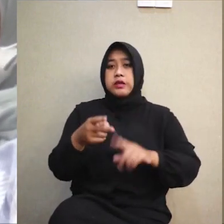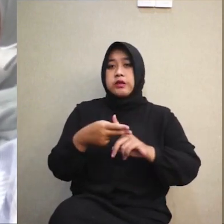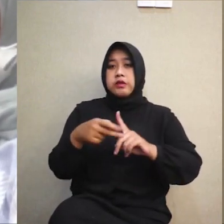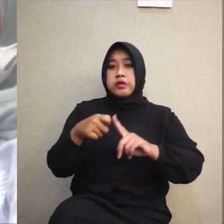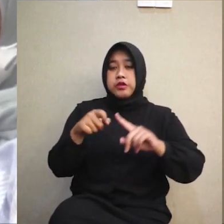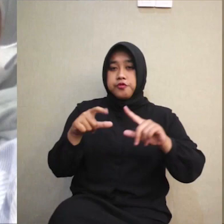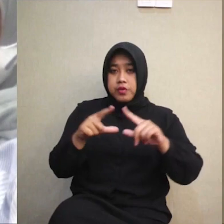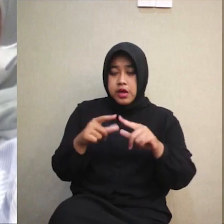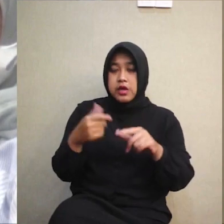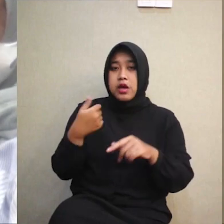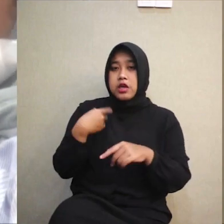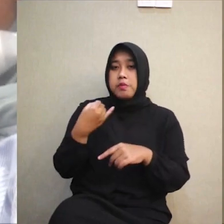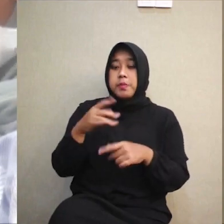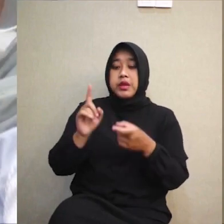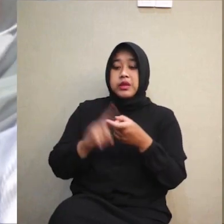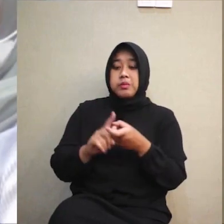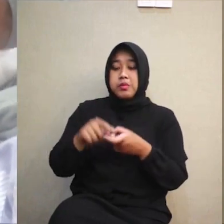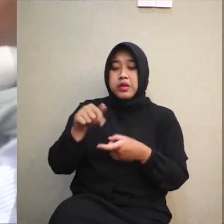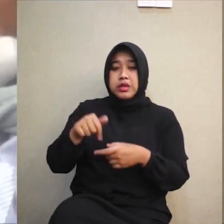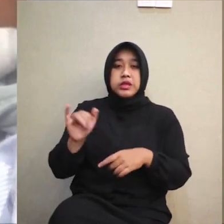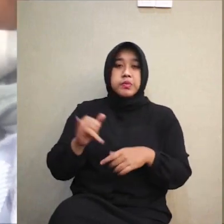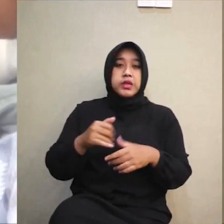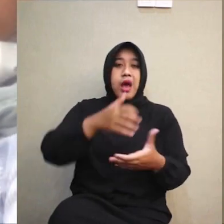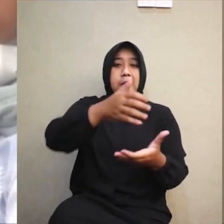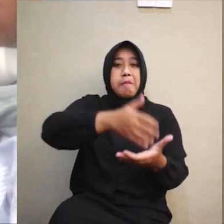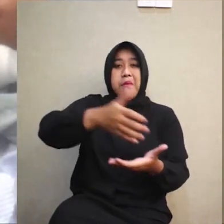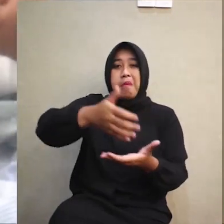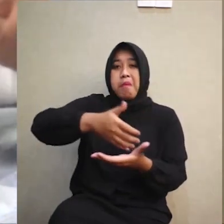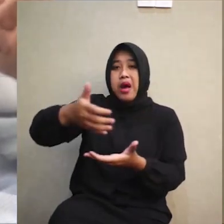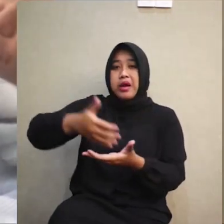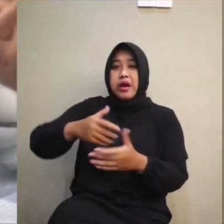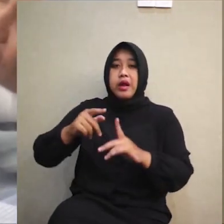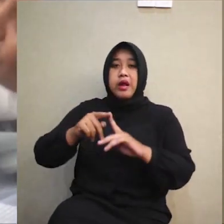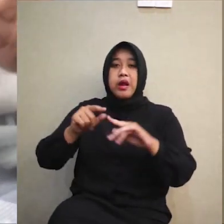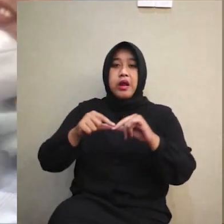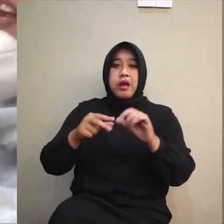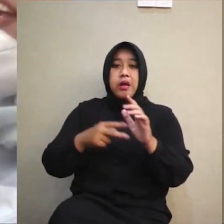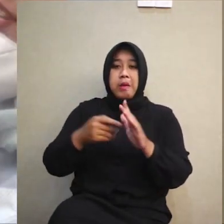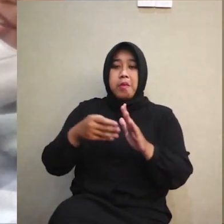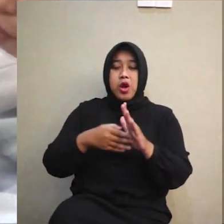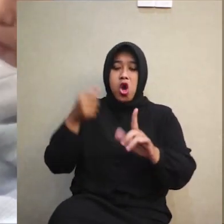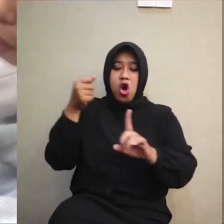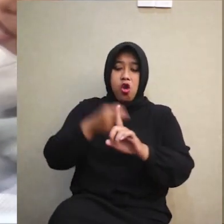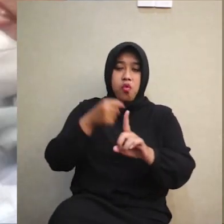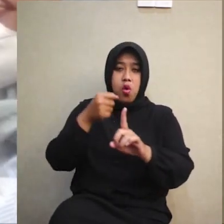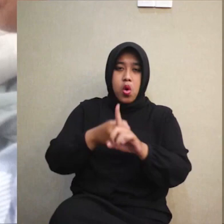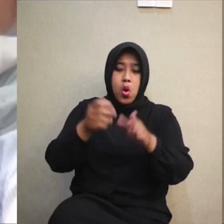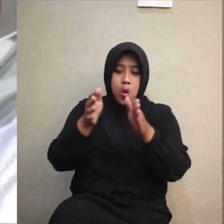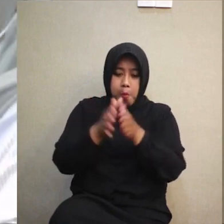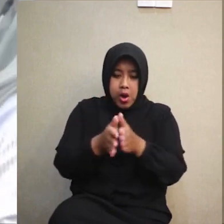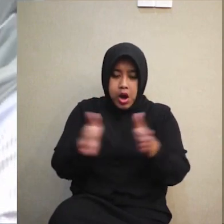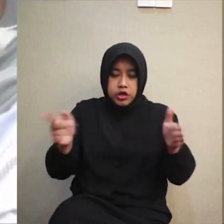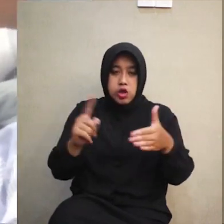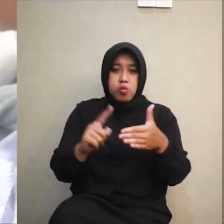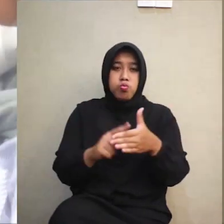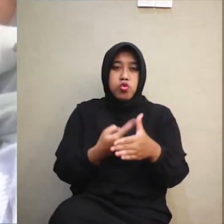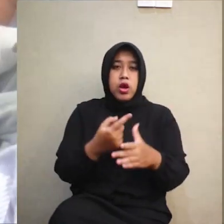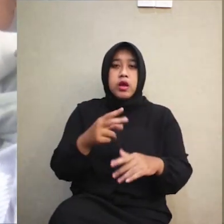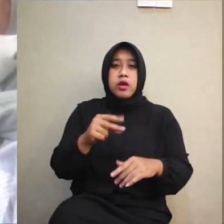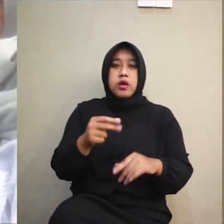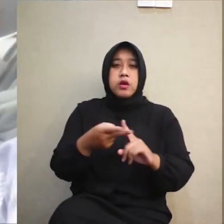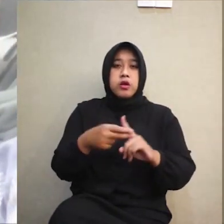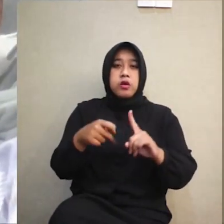temen-temen ini kayak panen gitu ya panen itu adalah advokasi yang panjang dari Rifka berdiri sampai sekarang ini ya